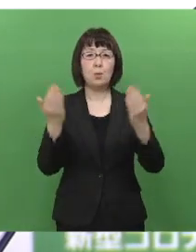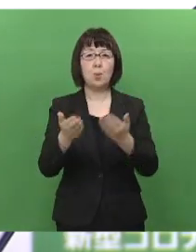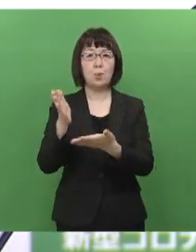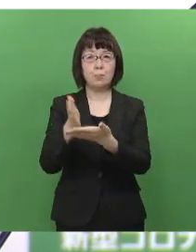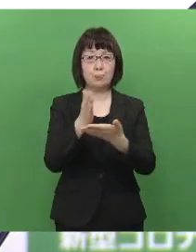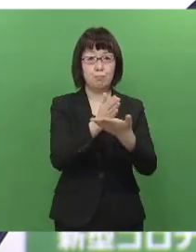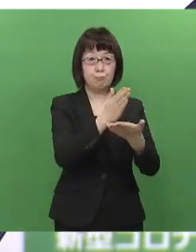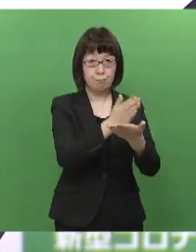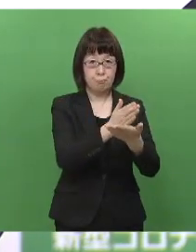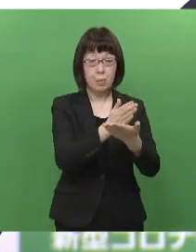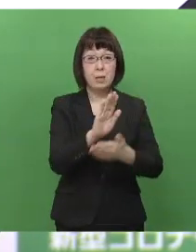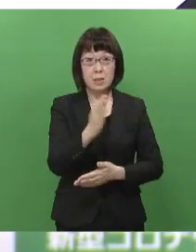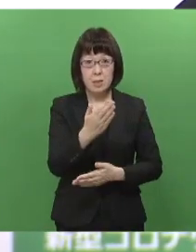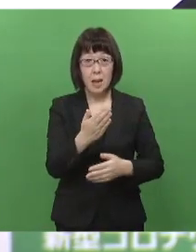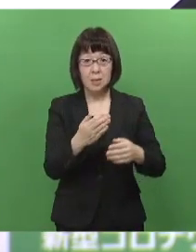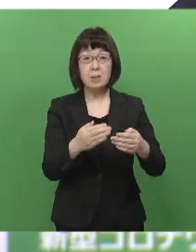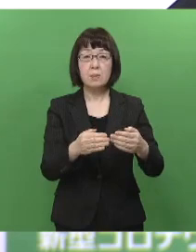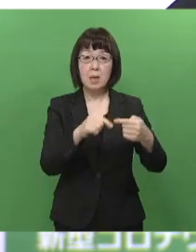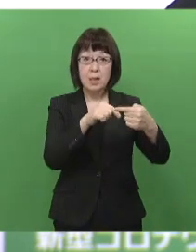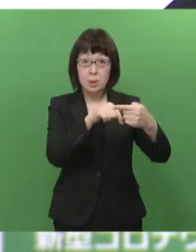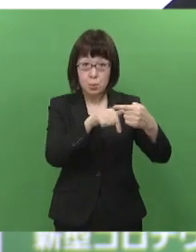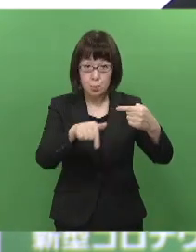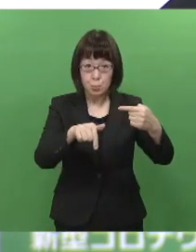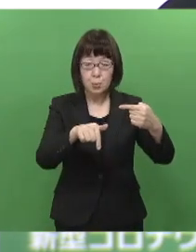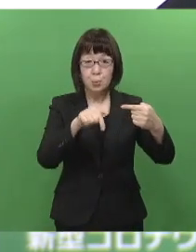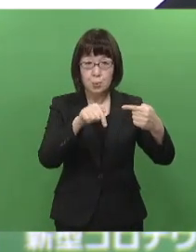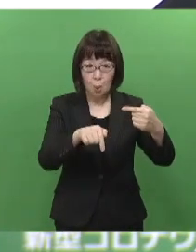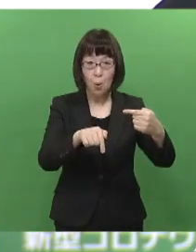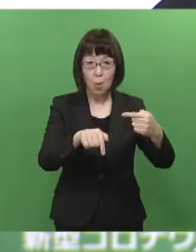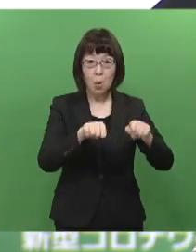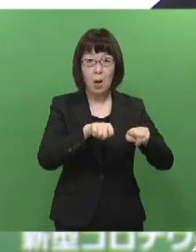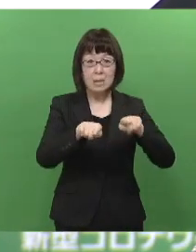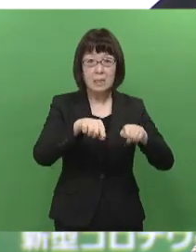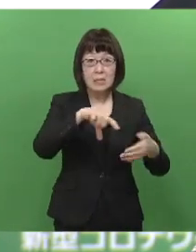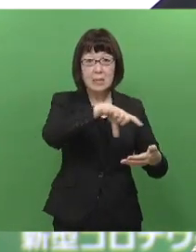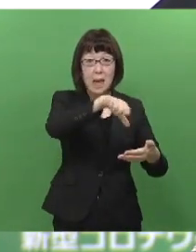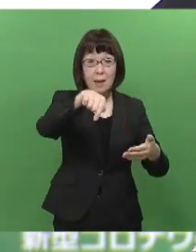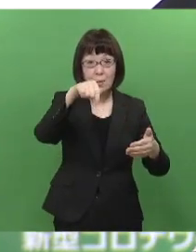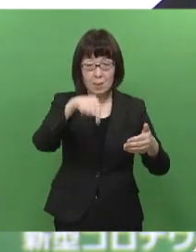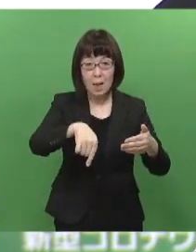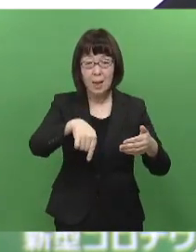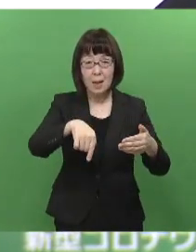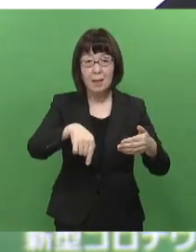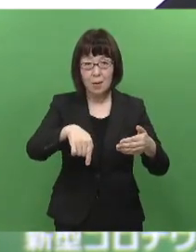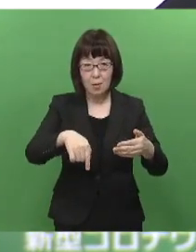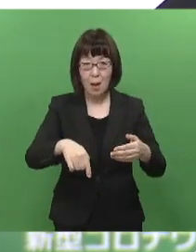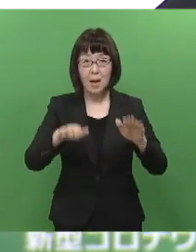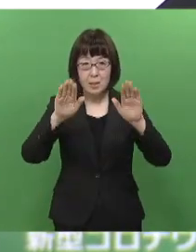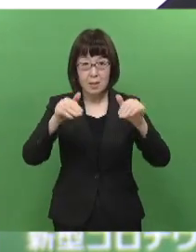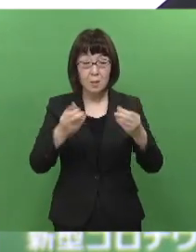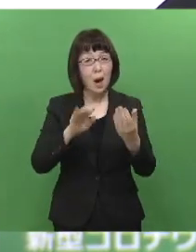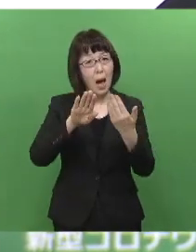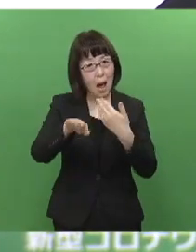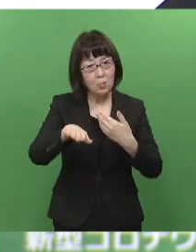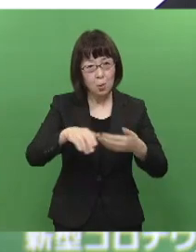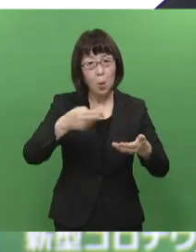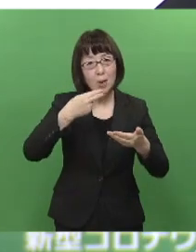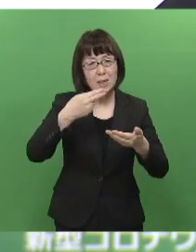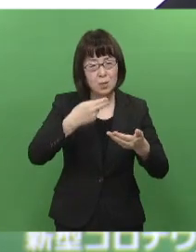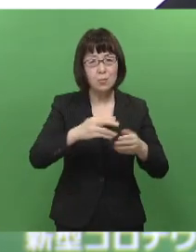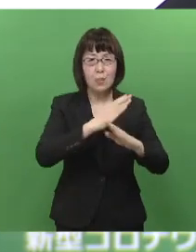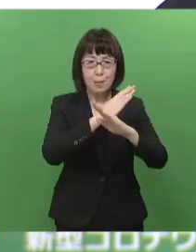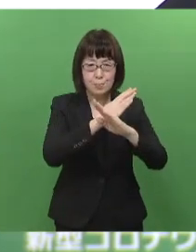で一部の自治体ではその後の会食などをしないように呼びかけるなど感染防止対策を徹底した上で開催するということです